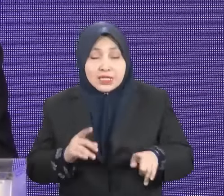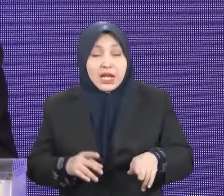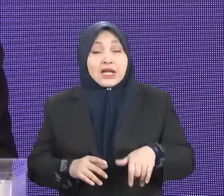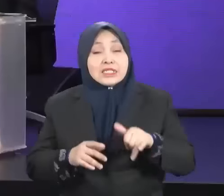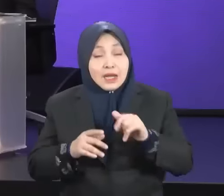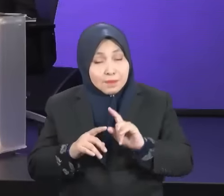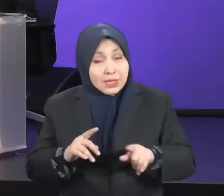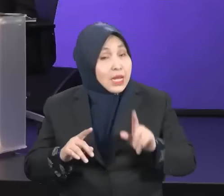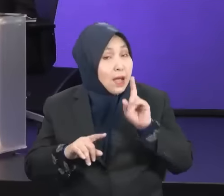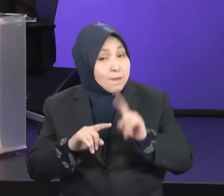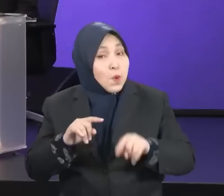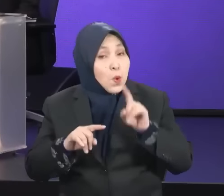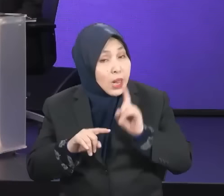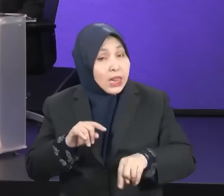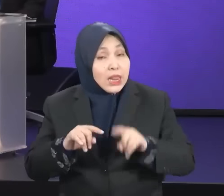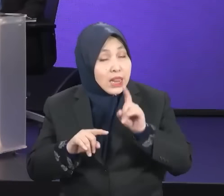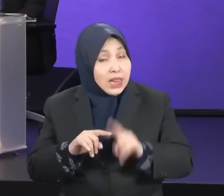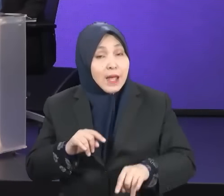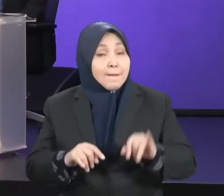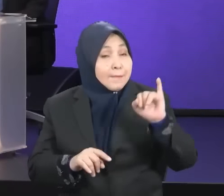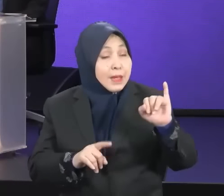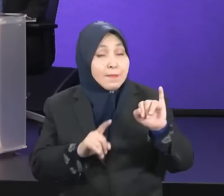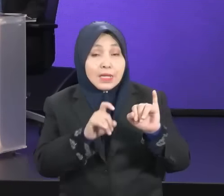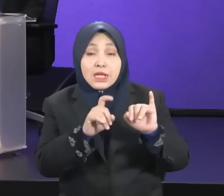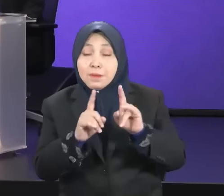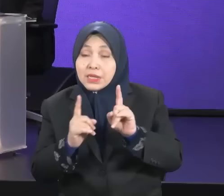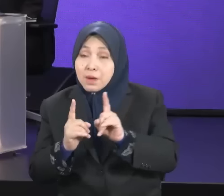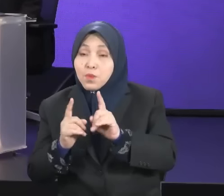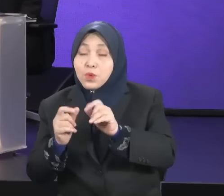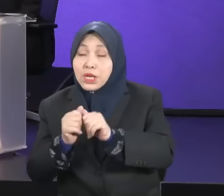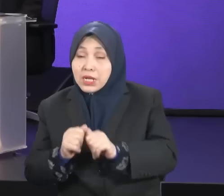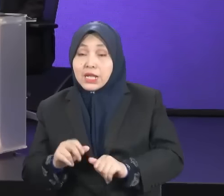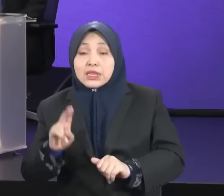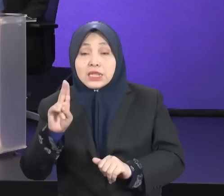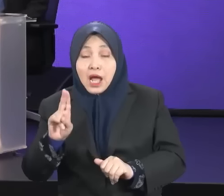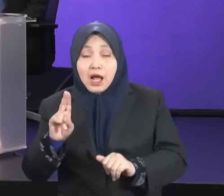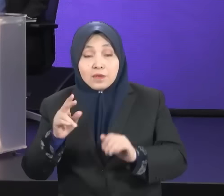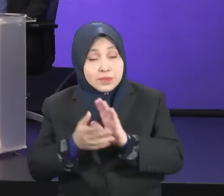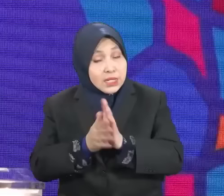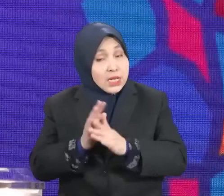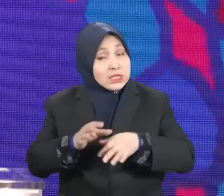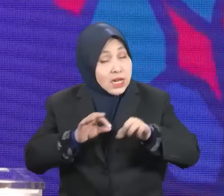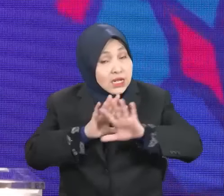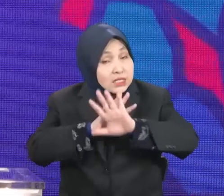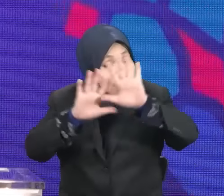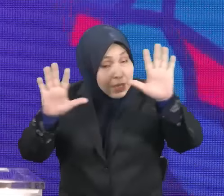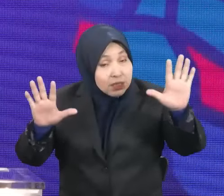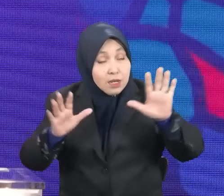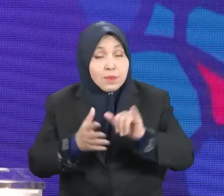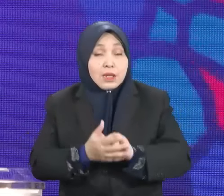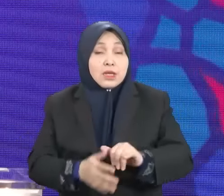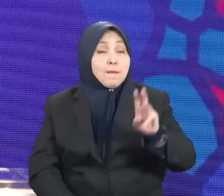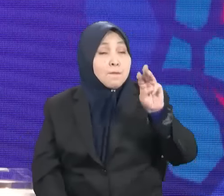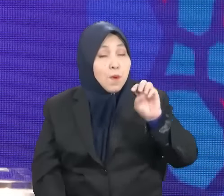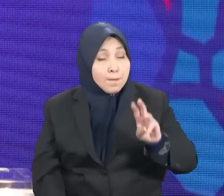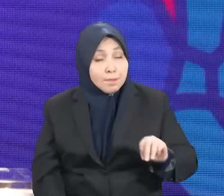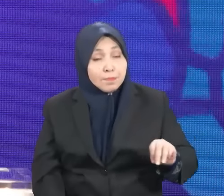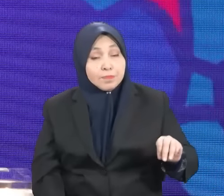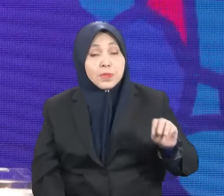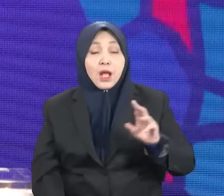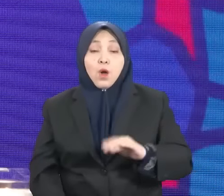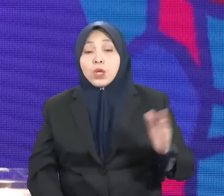tak boleh sebab ee mim mati bertemu dengan taizhar syafawiyah jadi Jelaskan bacaan ke situ mumtadin macam